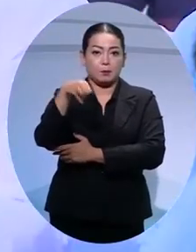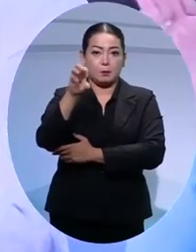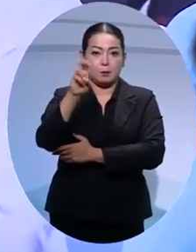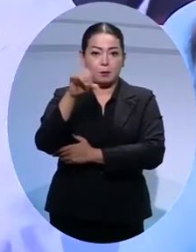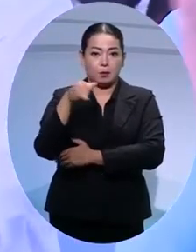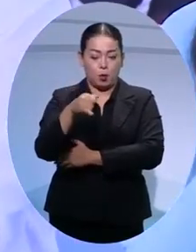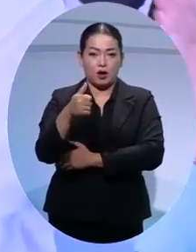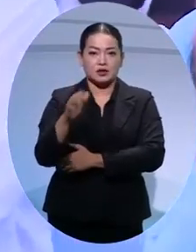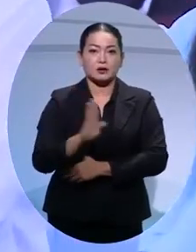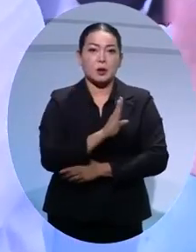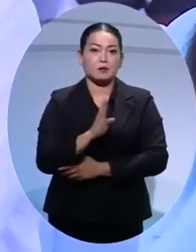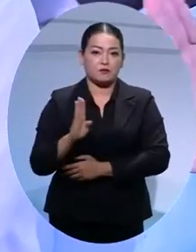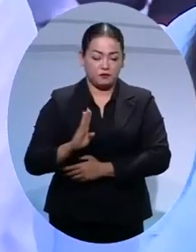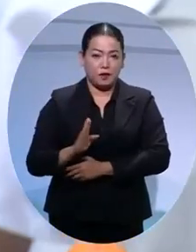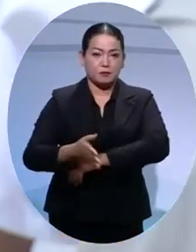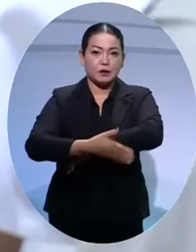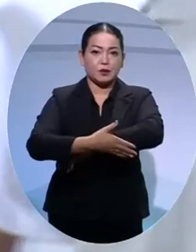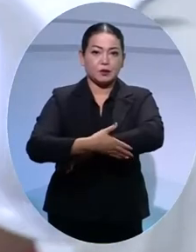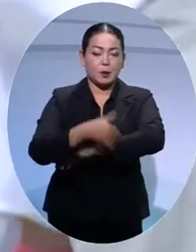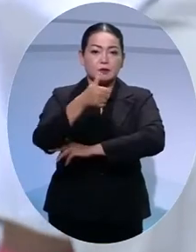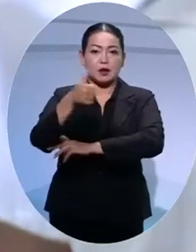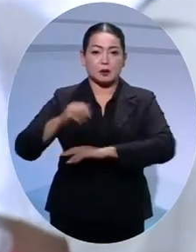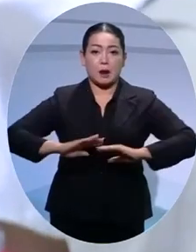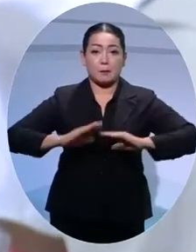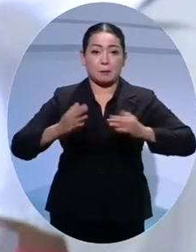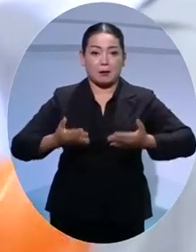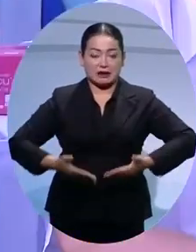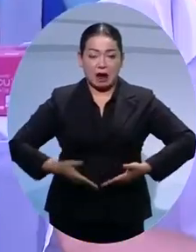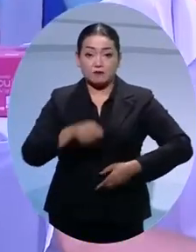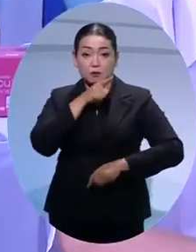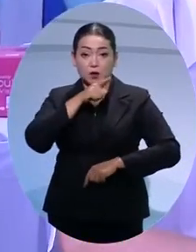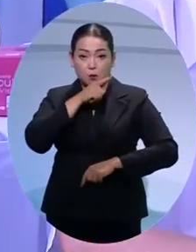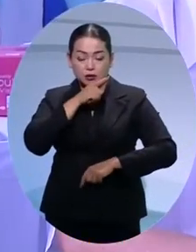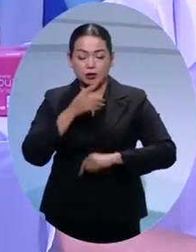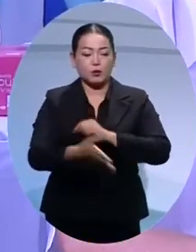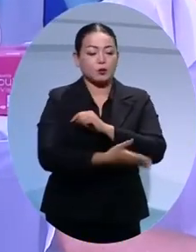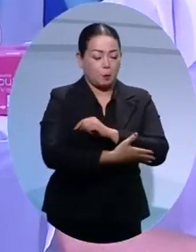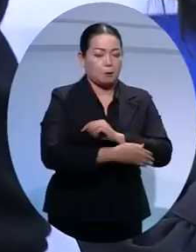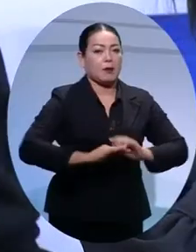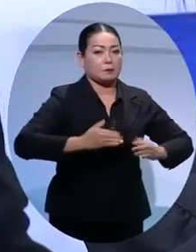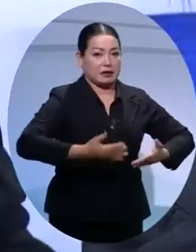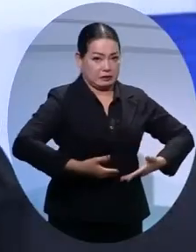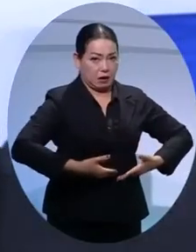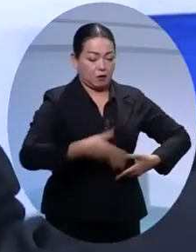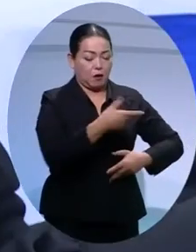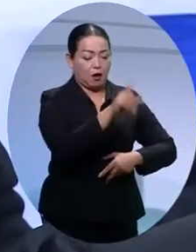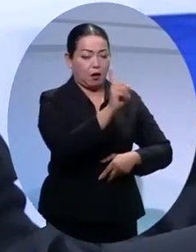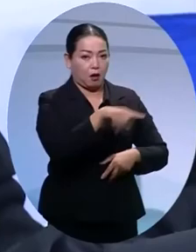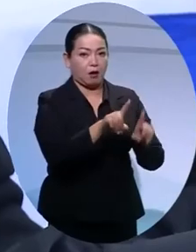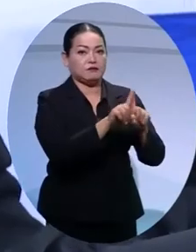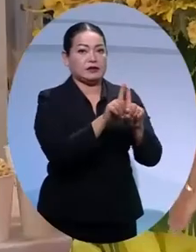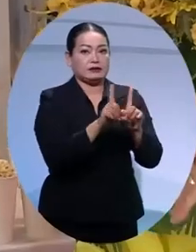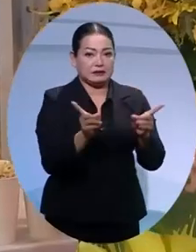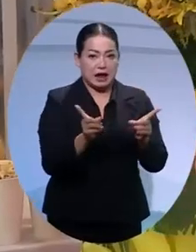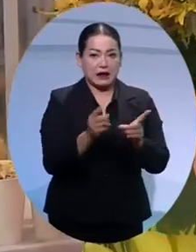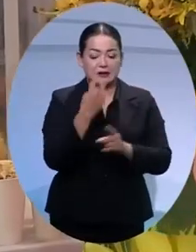mục đích nhân đạo. Cùng với tòa nhà mới xây dựng, khoa được đầu tư trang thiết bị hiện đại như hệ thống phòng sạch Clean Room, hệ thống theo dõi phôi